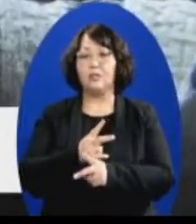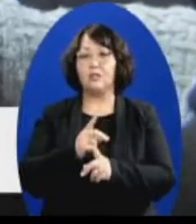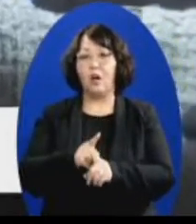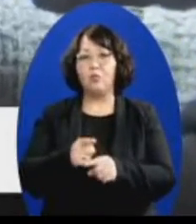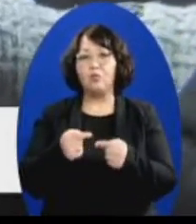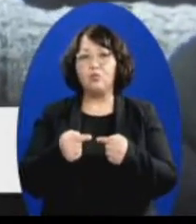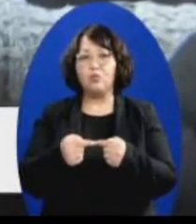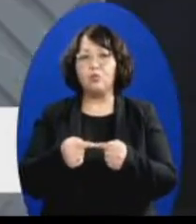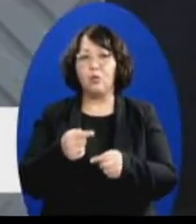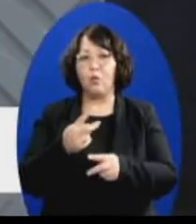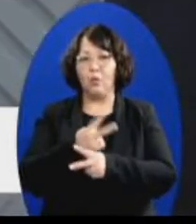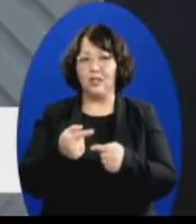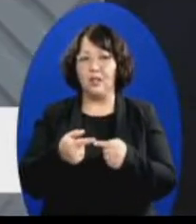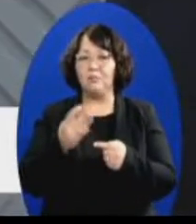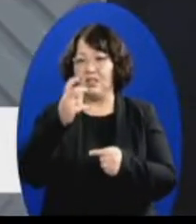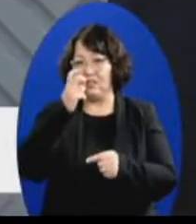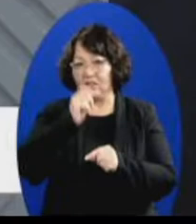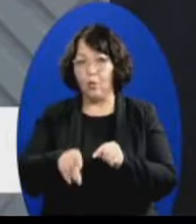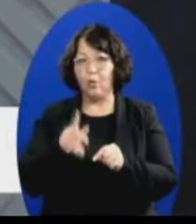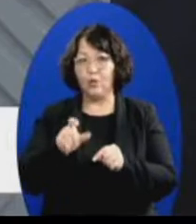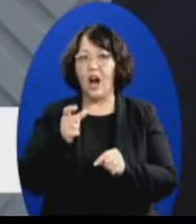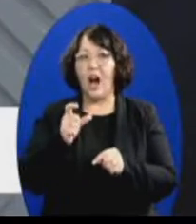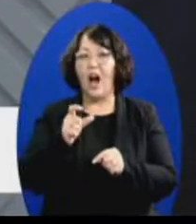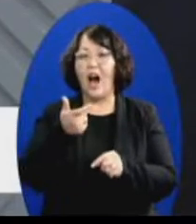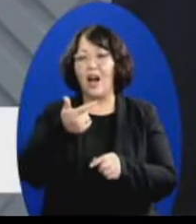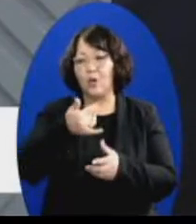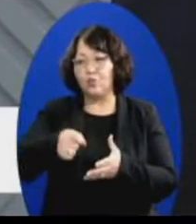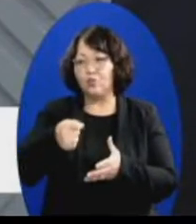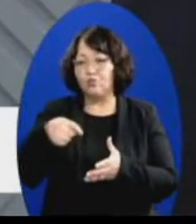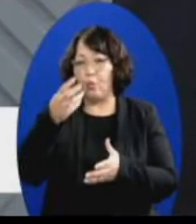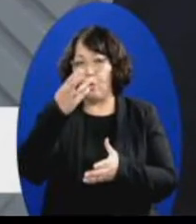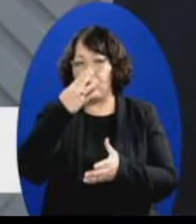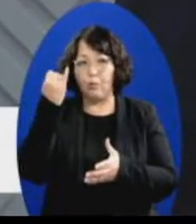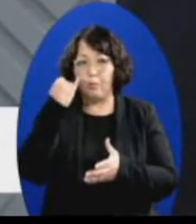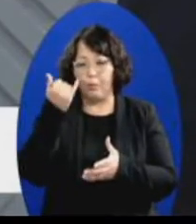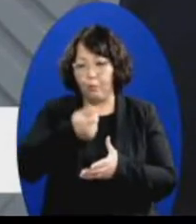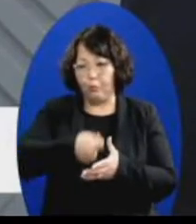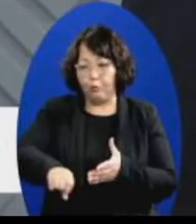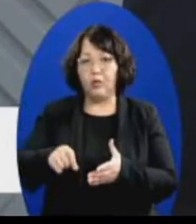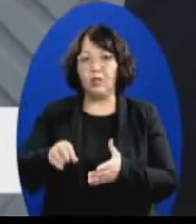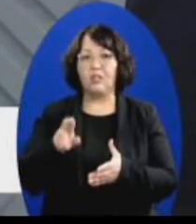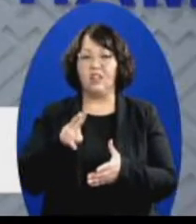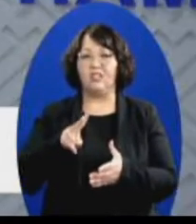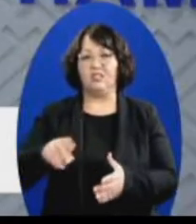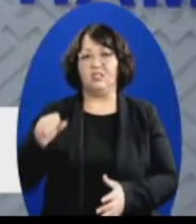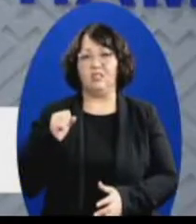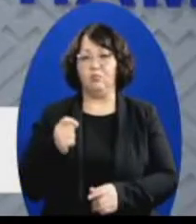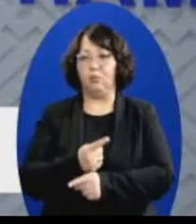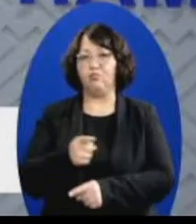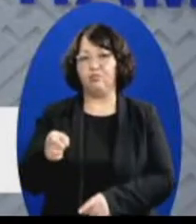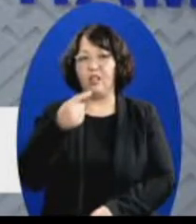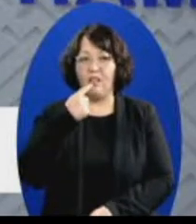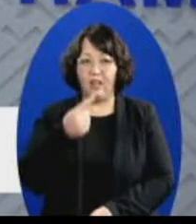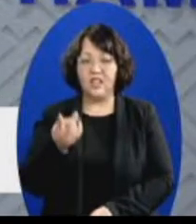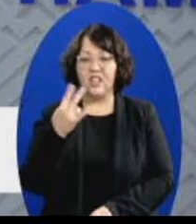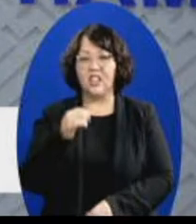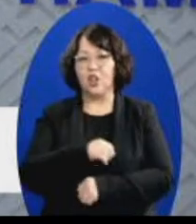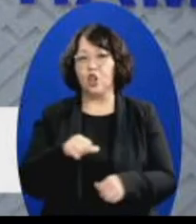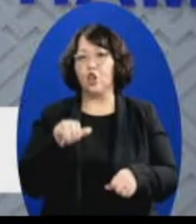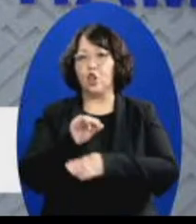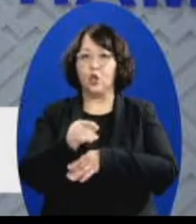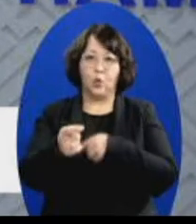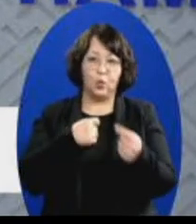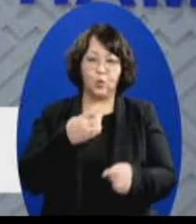гэмт хэрэг шалгагдаж байгаа. Хүний гарын үсгийг хуурамчаар үйлдсэн хүмүүс нэр дэвшиж ялалт байгуулсан байна гэж хэллээ. Нийслэлийн иргэдийн төлөөлөгчдийн